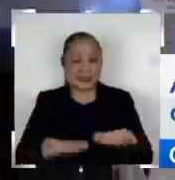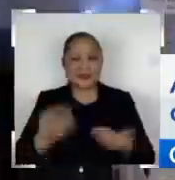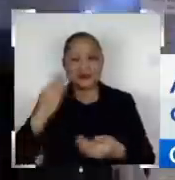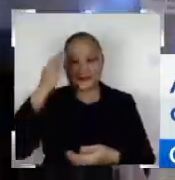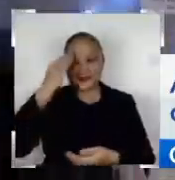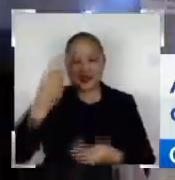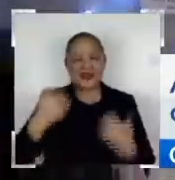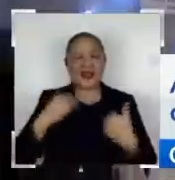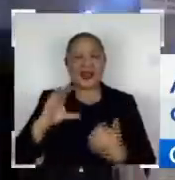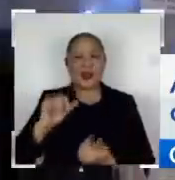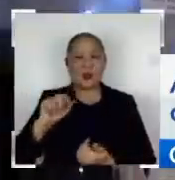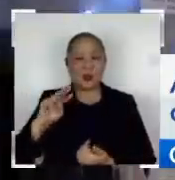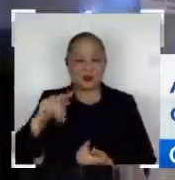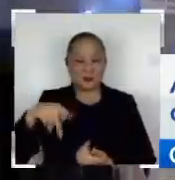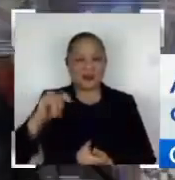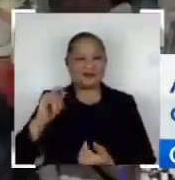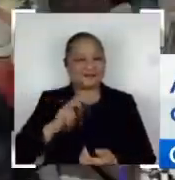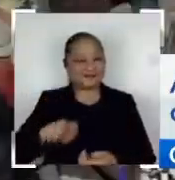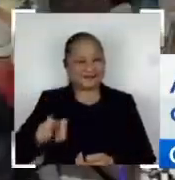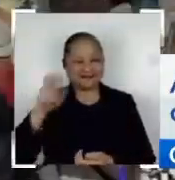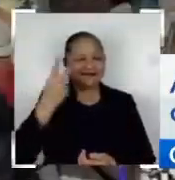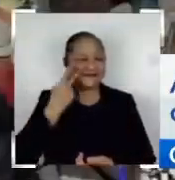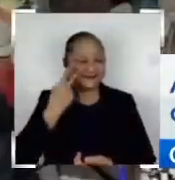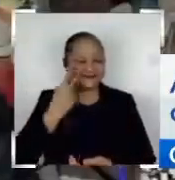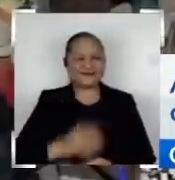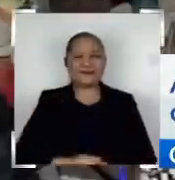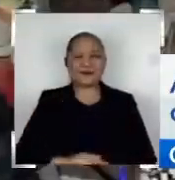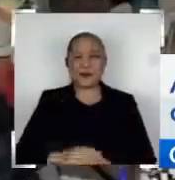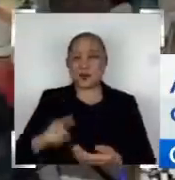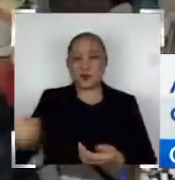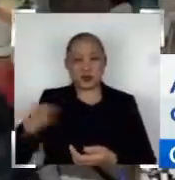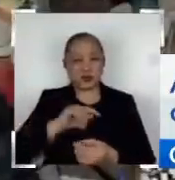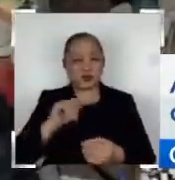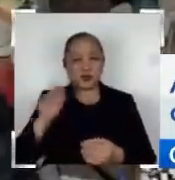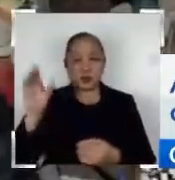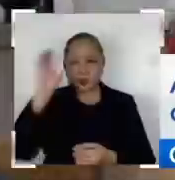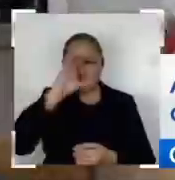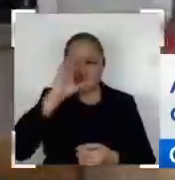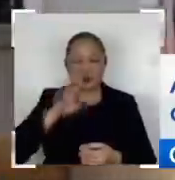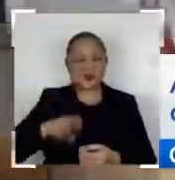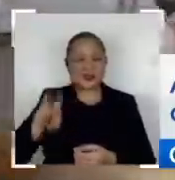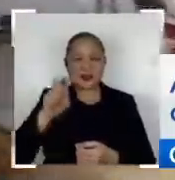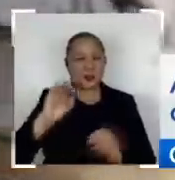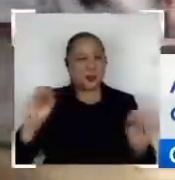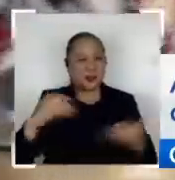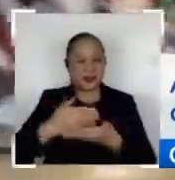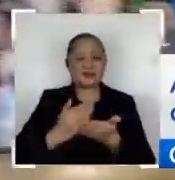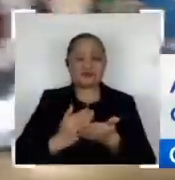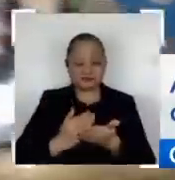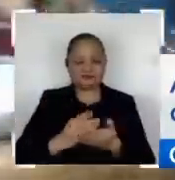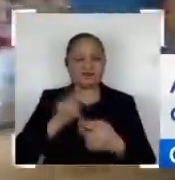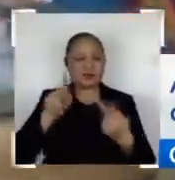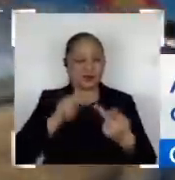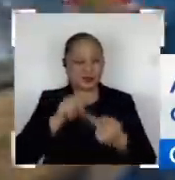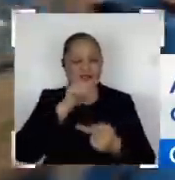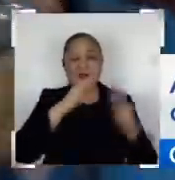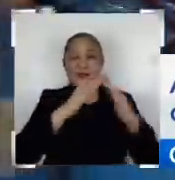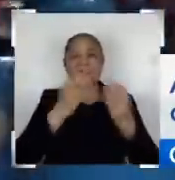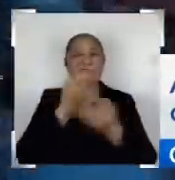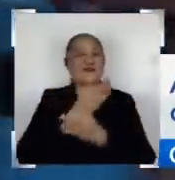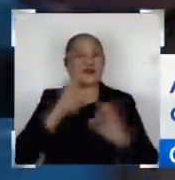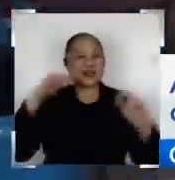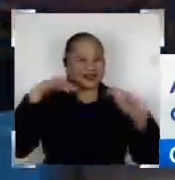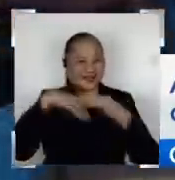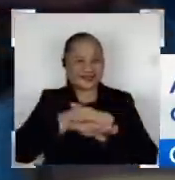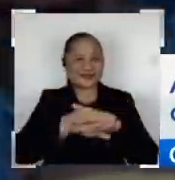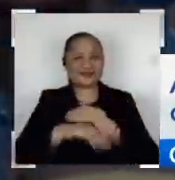na. Para sa mga gustong mamasyal pero walang budget, perfect destination ang Casa Tetangco dahil libre ang entrance dito.